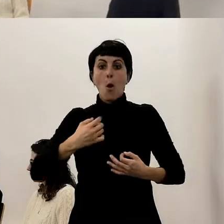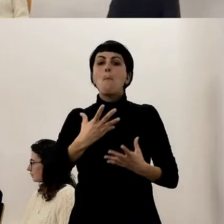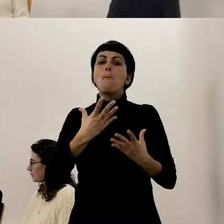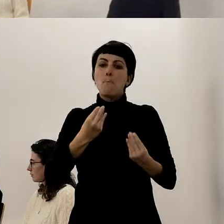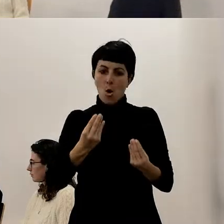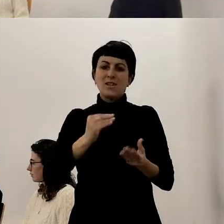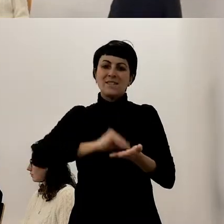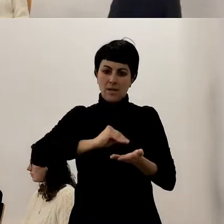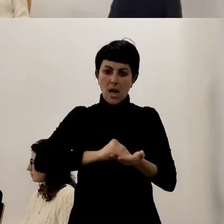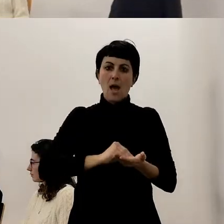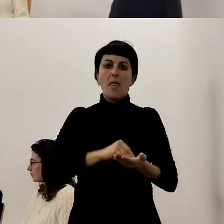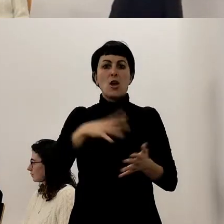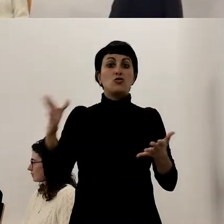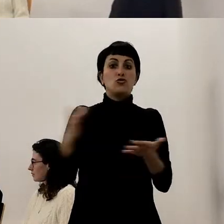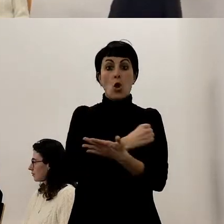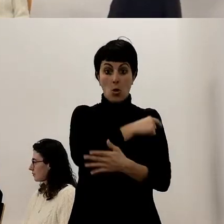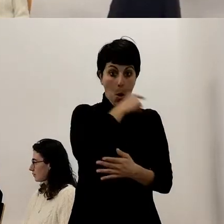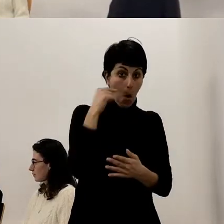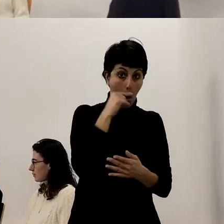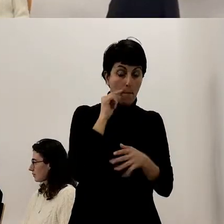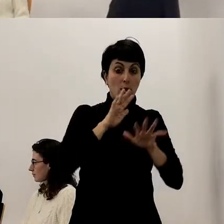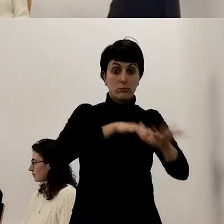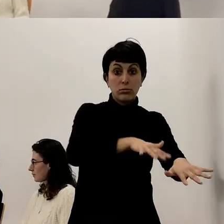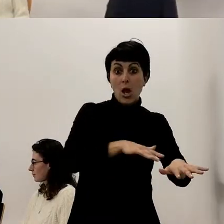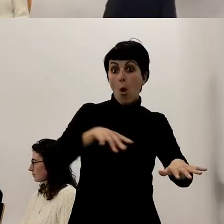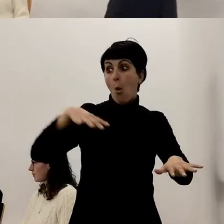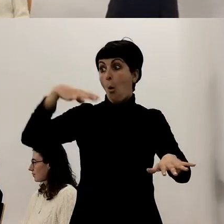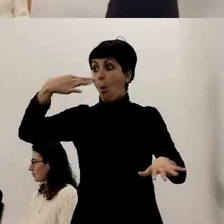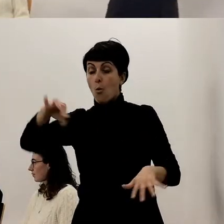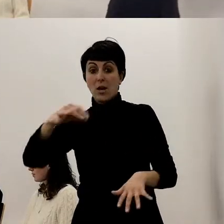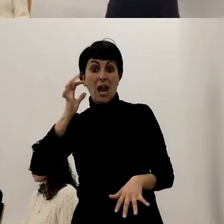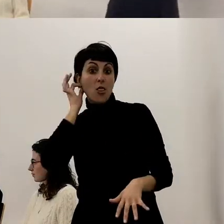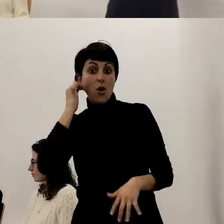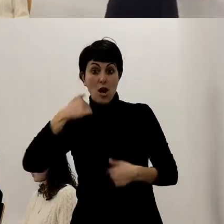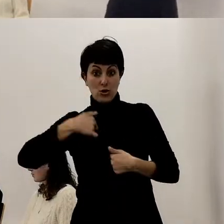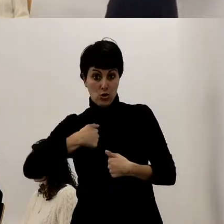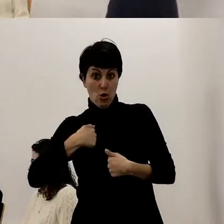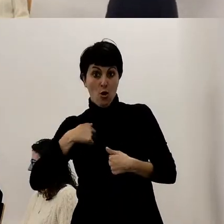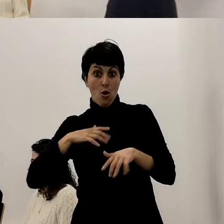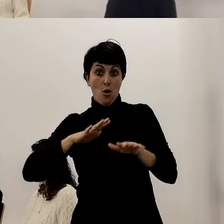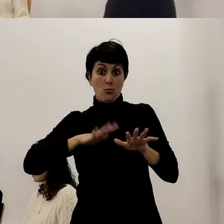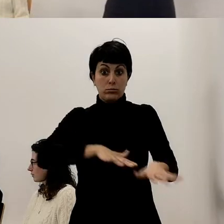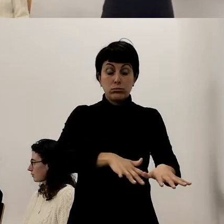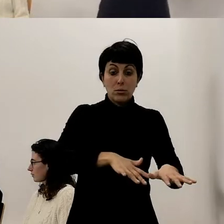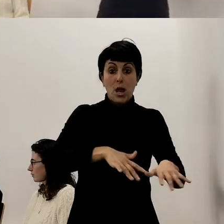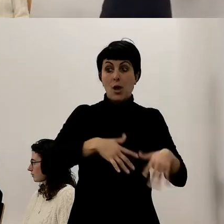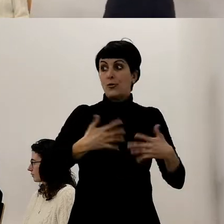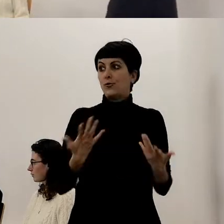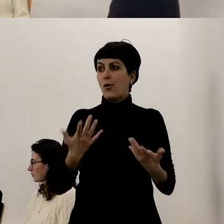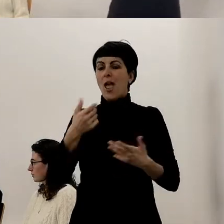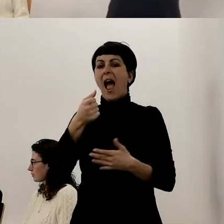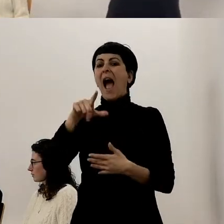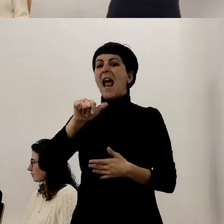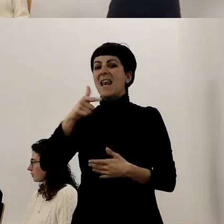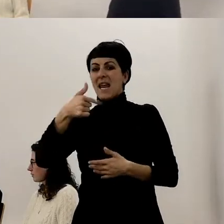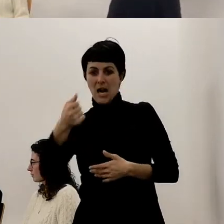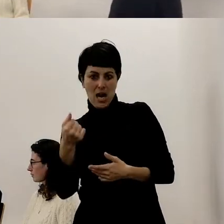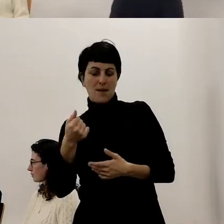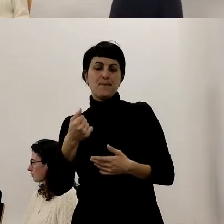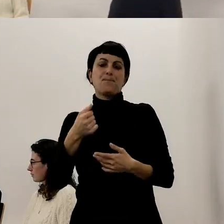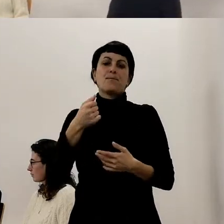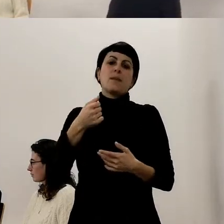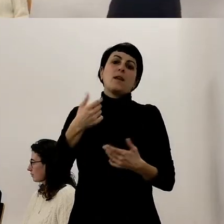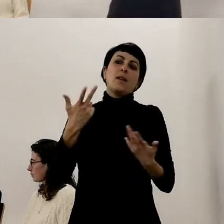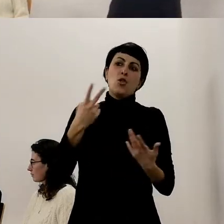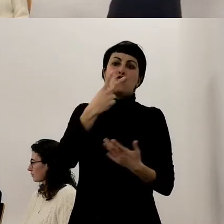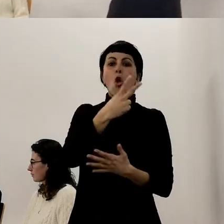són tot homes i l'única dona que soc, soc jo. I hi ha dos o tres noies que quan no surt l'àliga, que normalment tenen